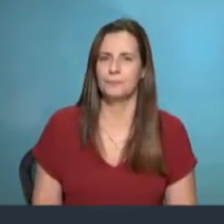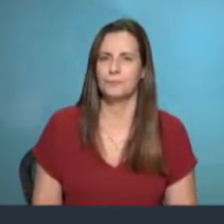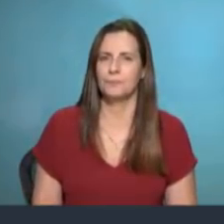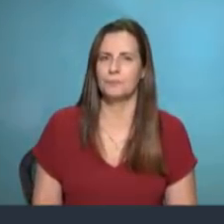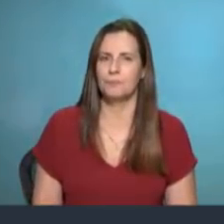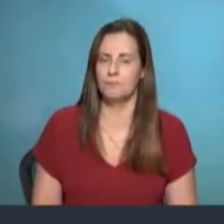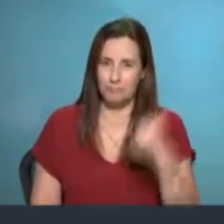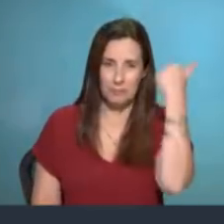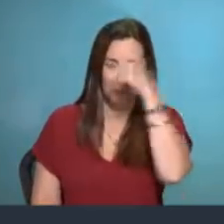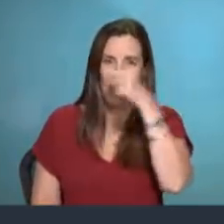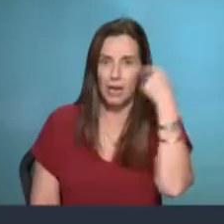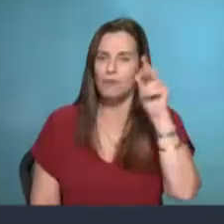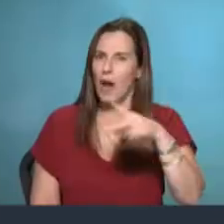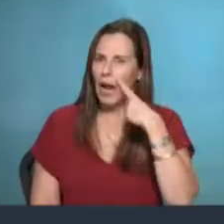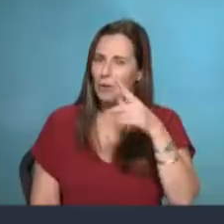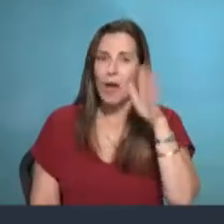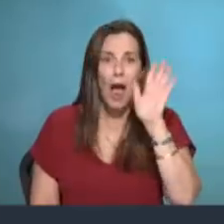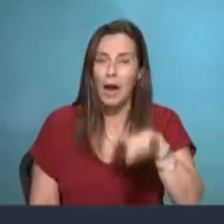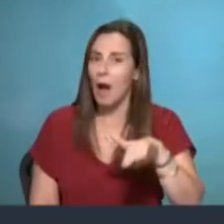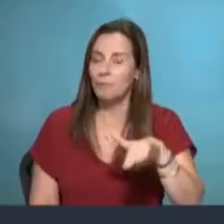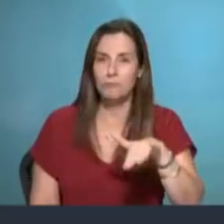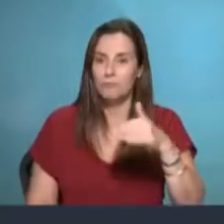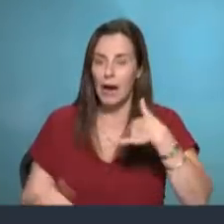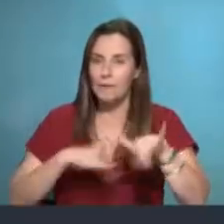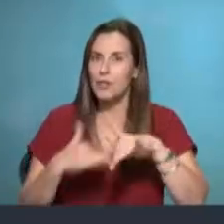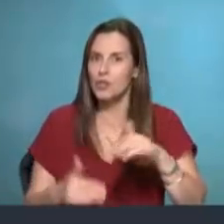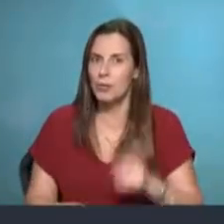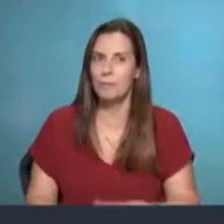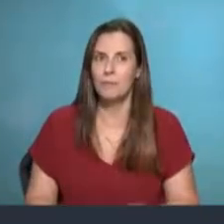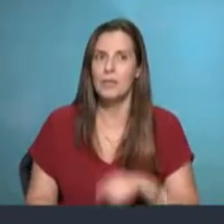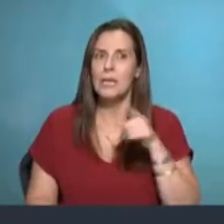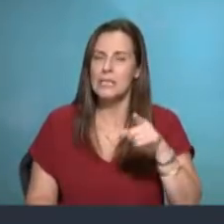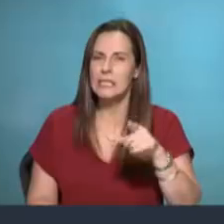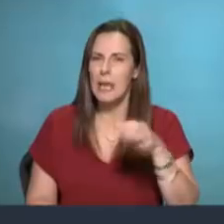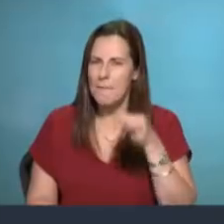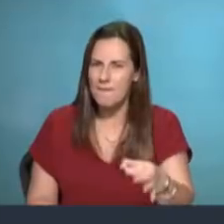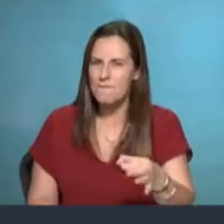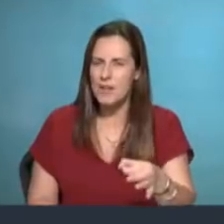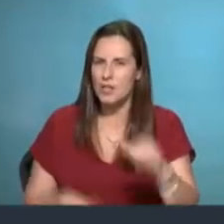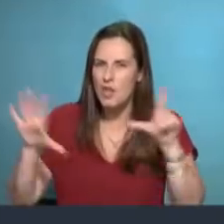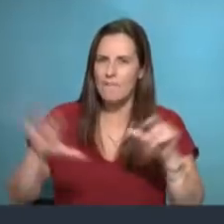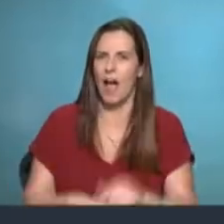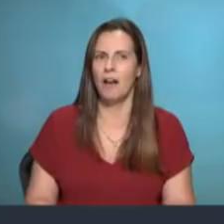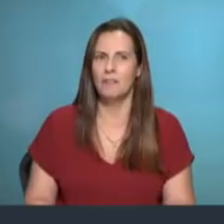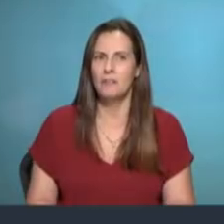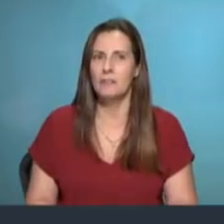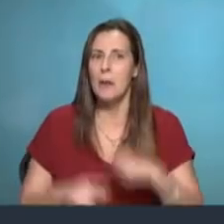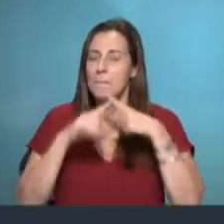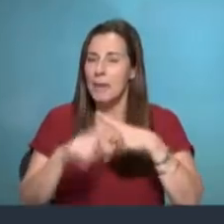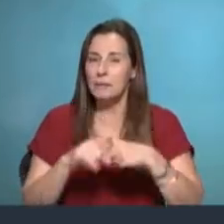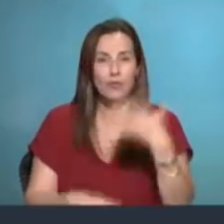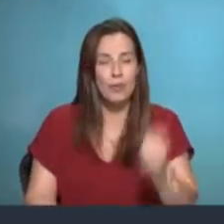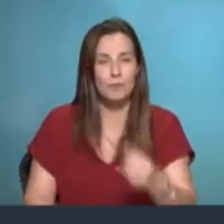את המותגים העיקריים אפשר לראות גם על הכבישים ביישובים הערביים. אז זה BMW סדרה? שבע. שבע? מרסדסים, ג'יבים